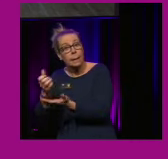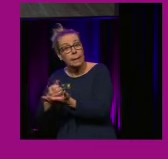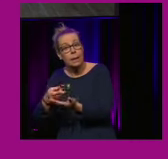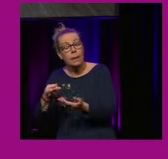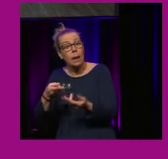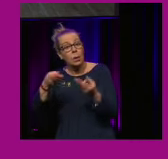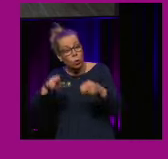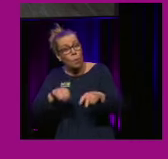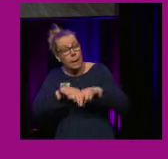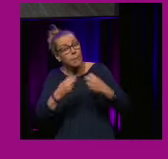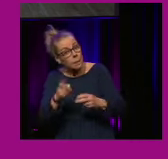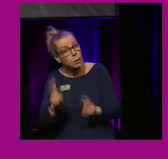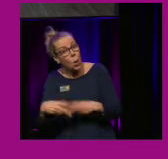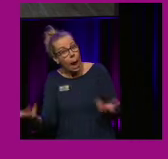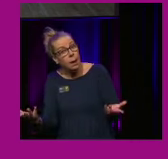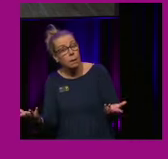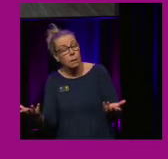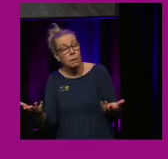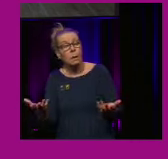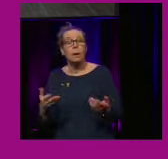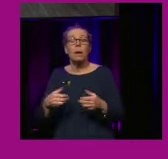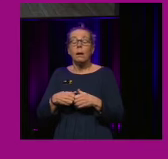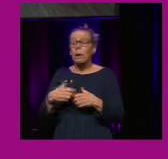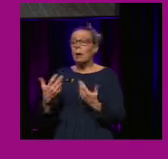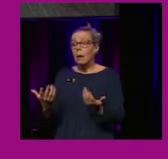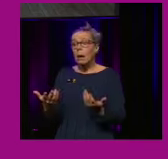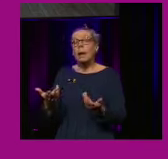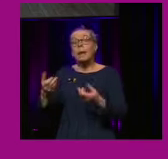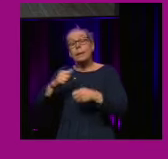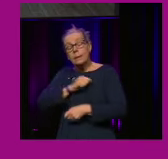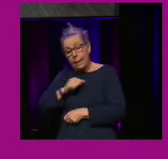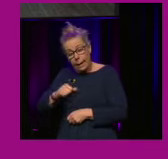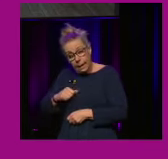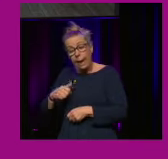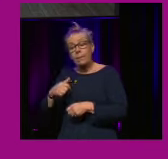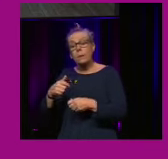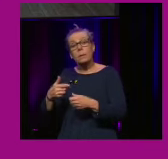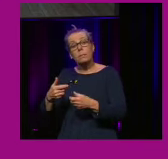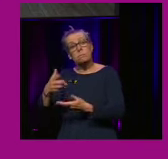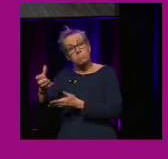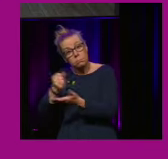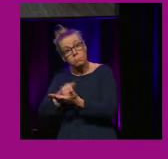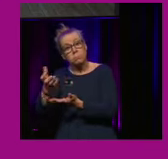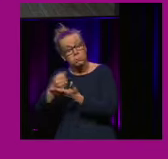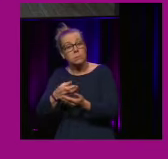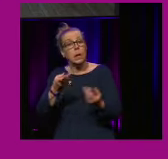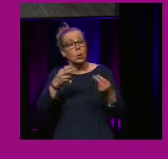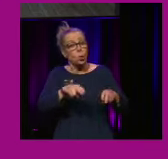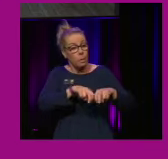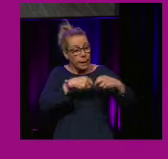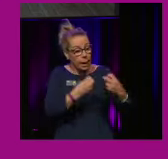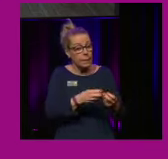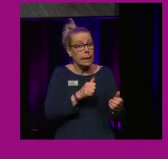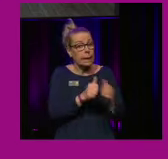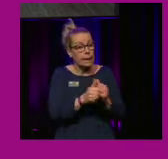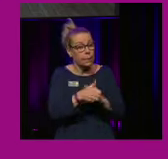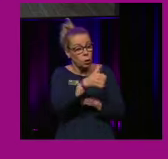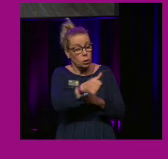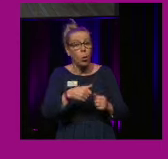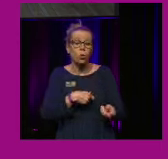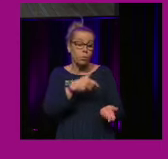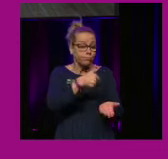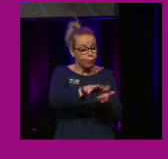domarnämnden. Men så är det. Regeringen tillsätter enligt den lag om domarnämnd ledamöterna och avsätter